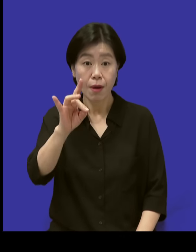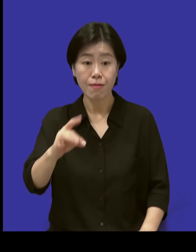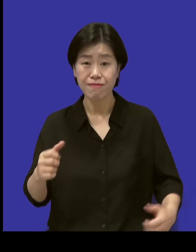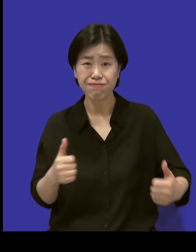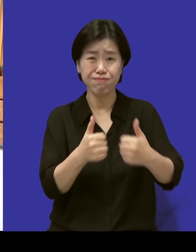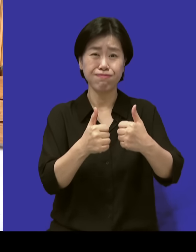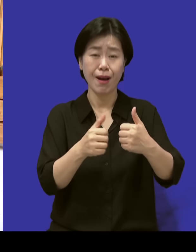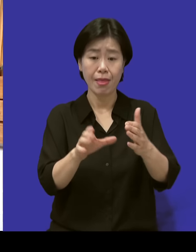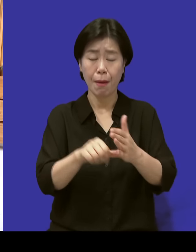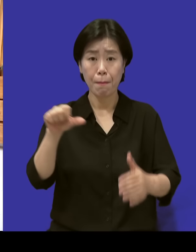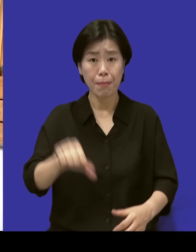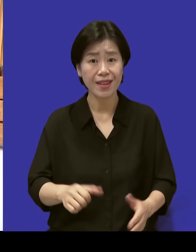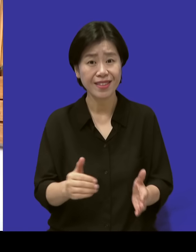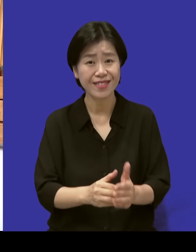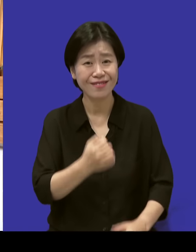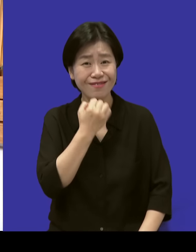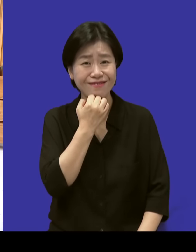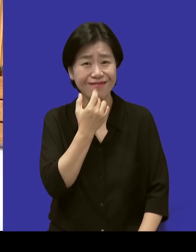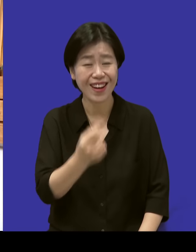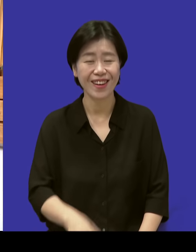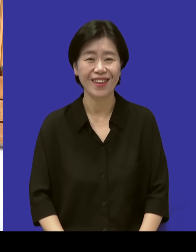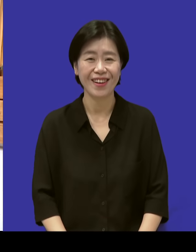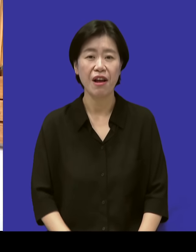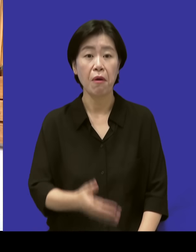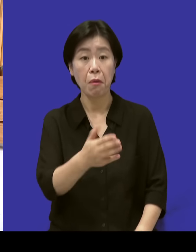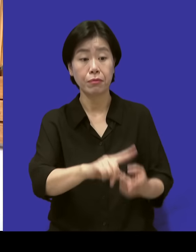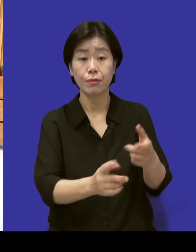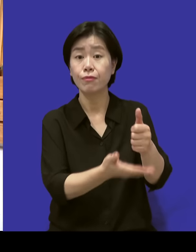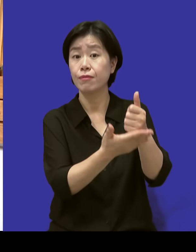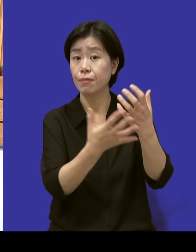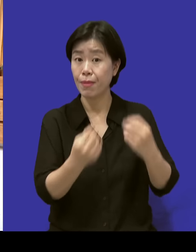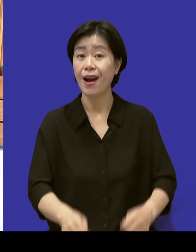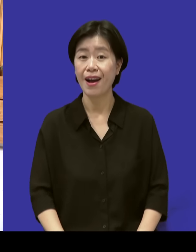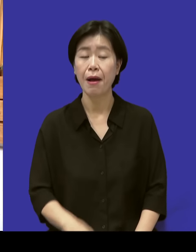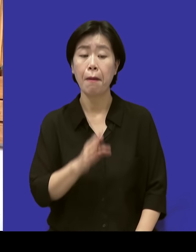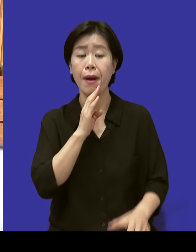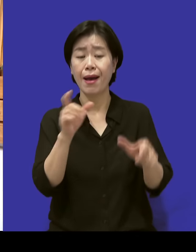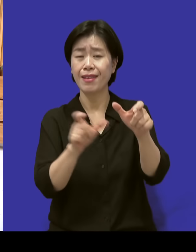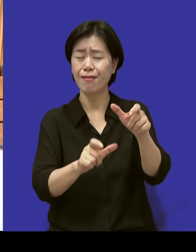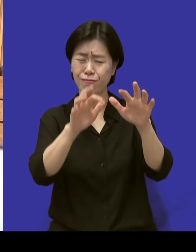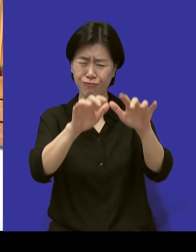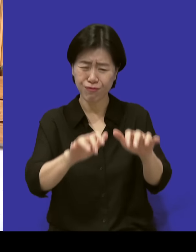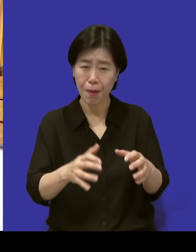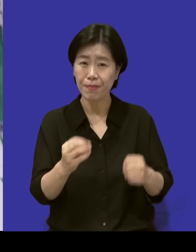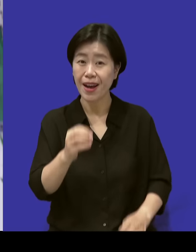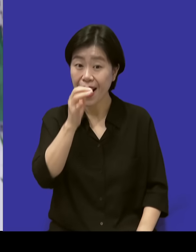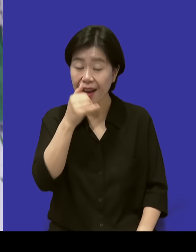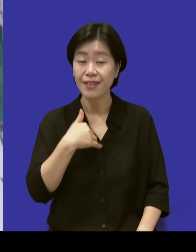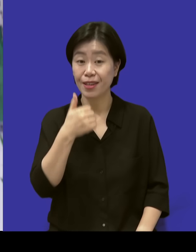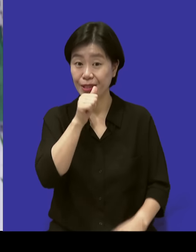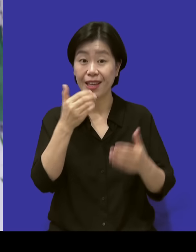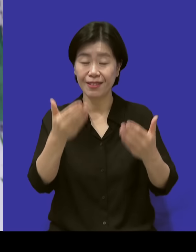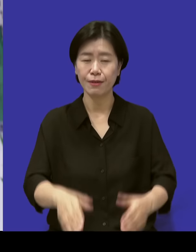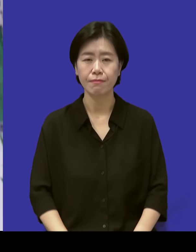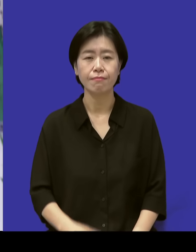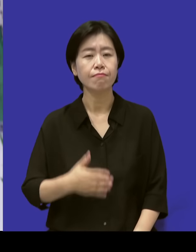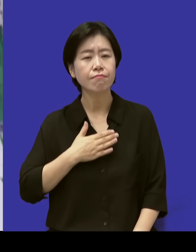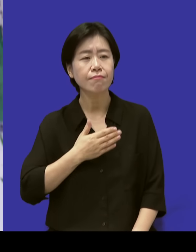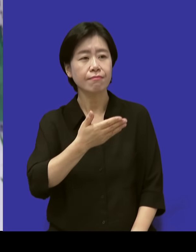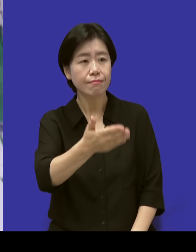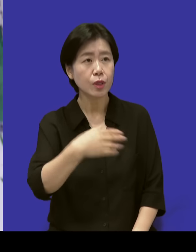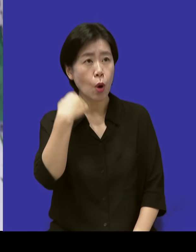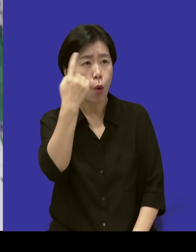굉장히 많았더라고요. 연일 자매가 몇 개 갖고 있죠? 네, 맞습니다. 네. 제가 댓글 몇 개를 준비했는데 한번 네. 읽어보도록 하겠습니다. 네, 네. 난 교도관님 반응이